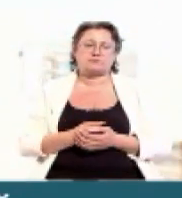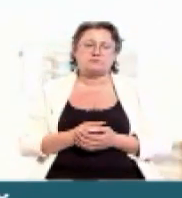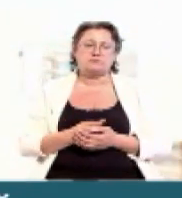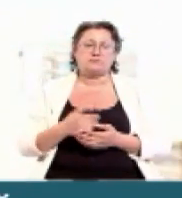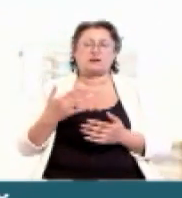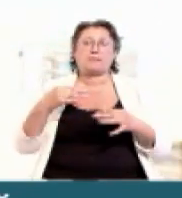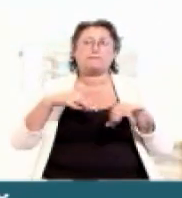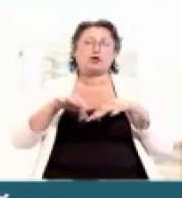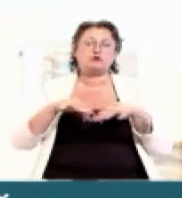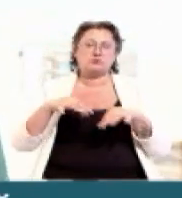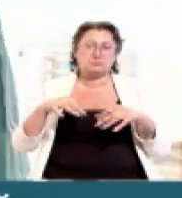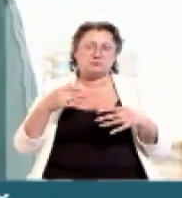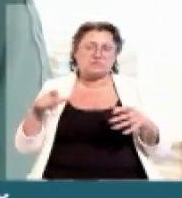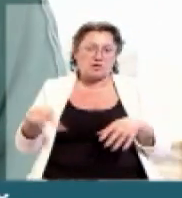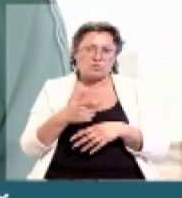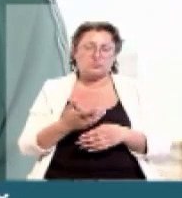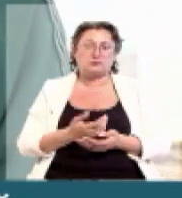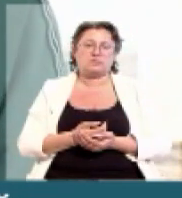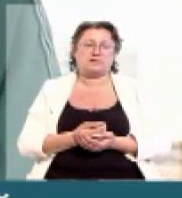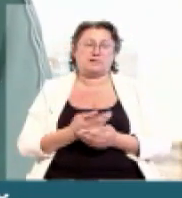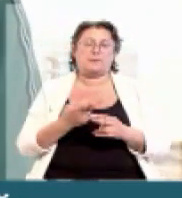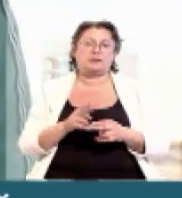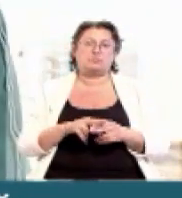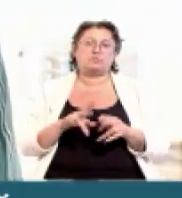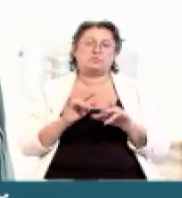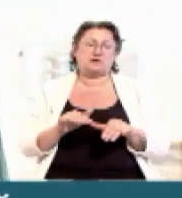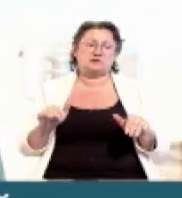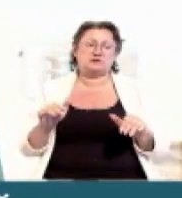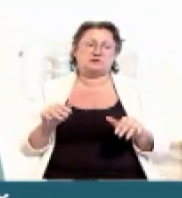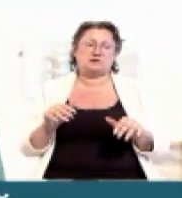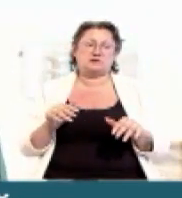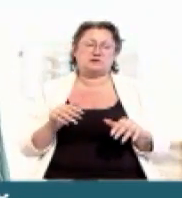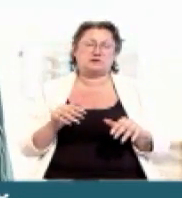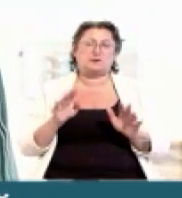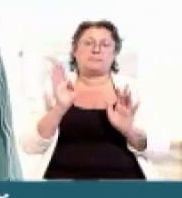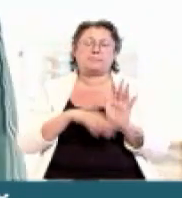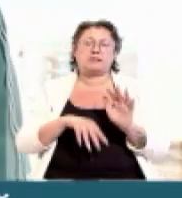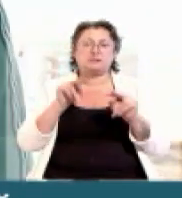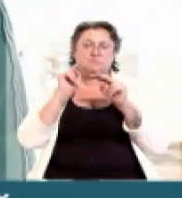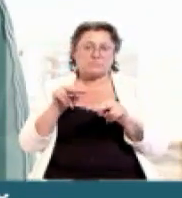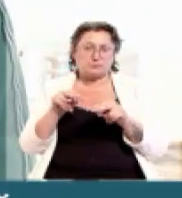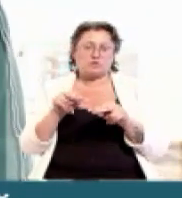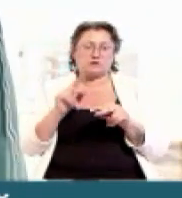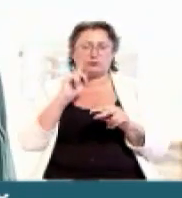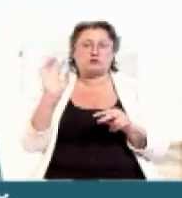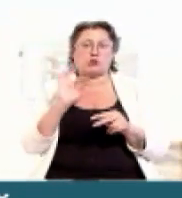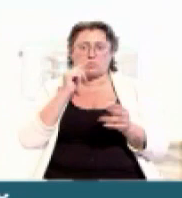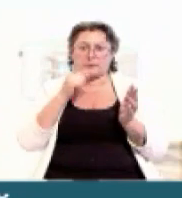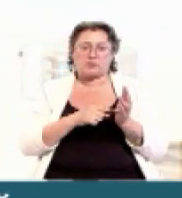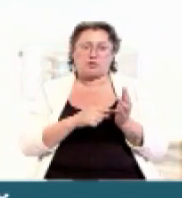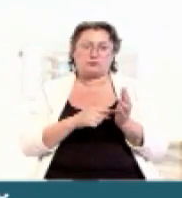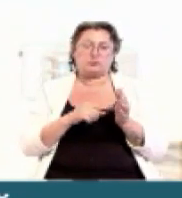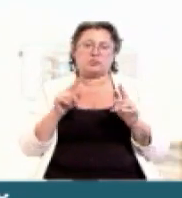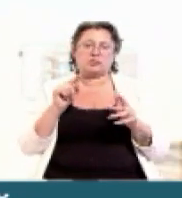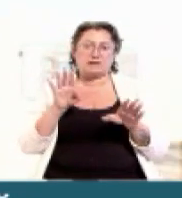дорожной проездной части. Поэтому дети и, как правило, такие без ухода, без осмотра чаще всего попадают